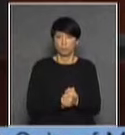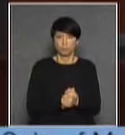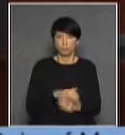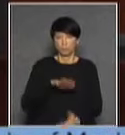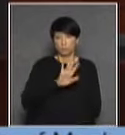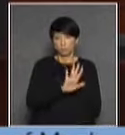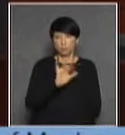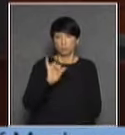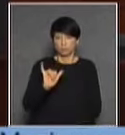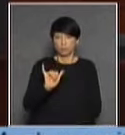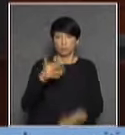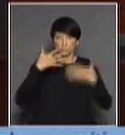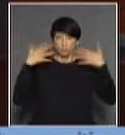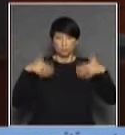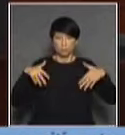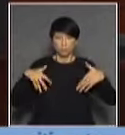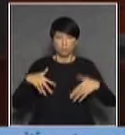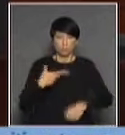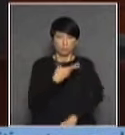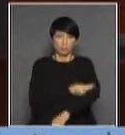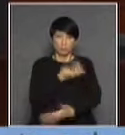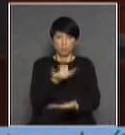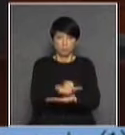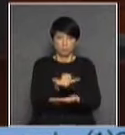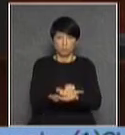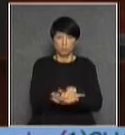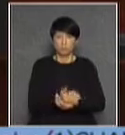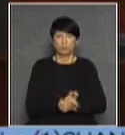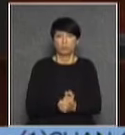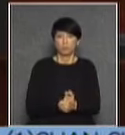貓狗，即係被即係毀滅嘅喎，係嘛？